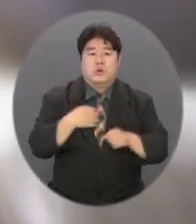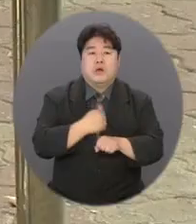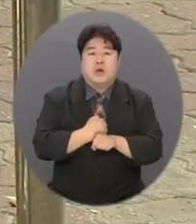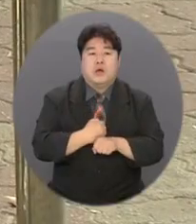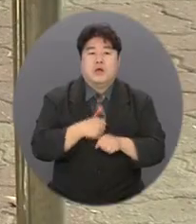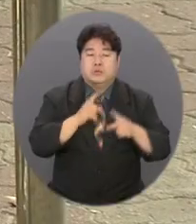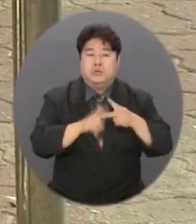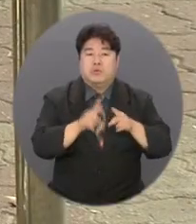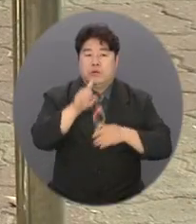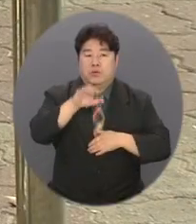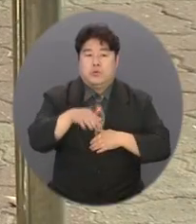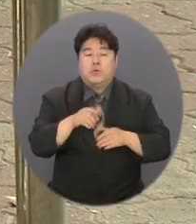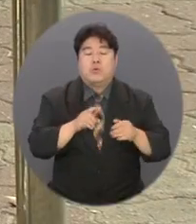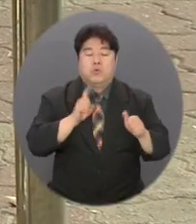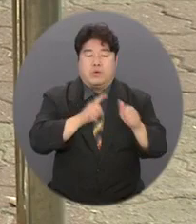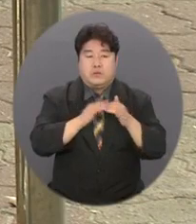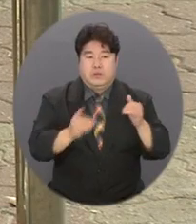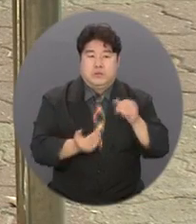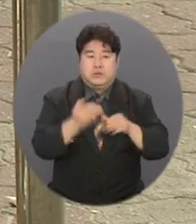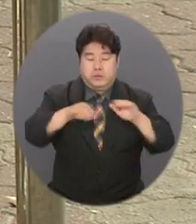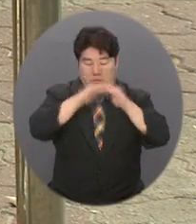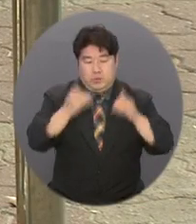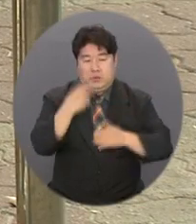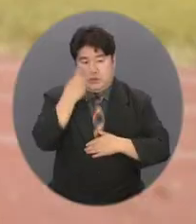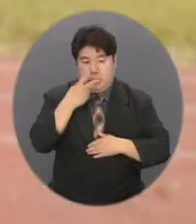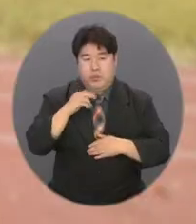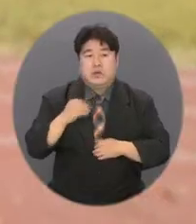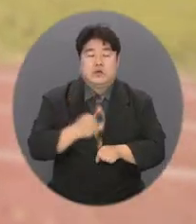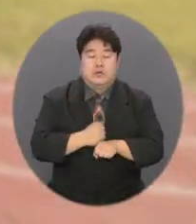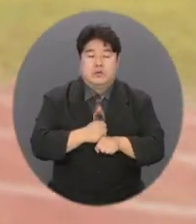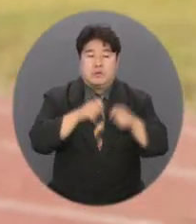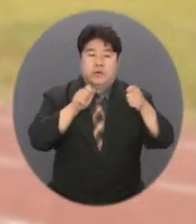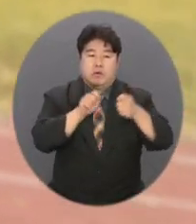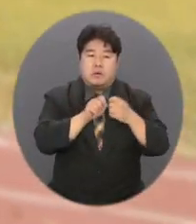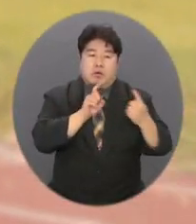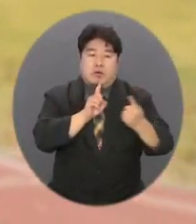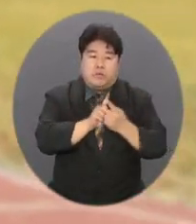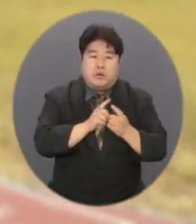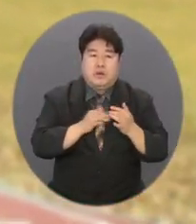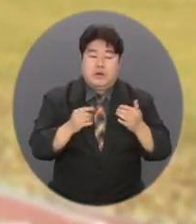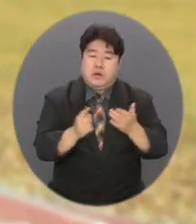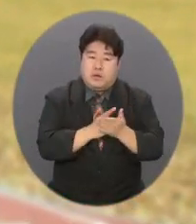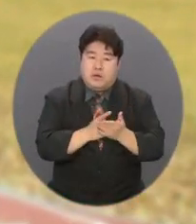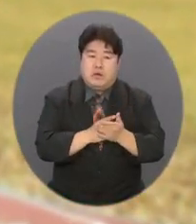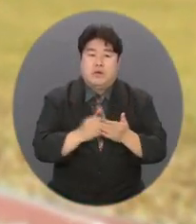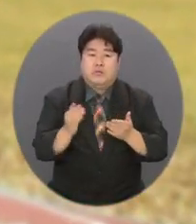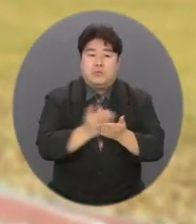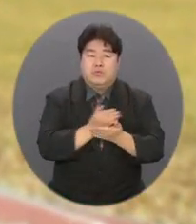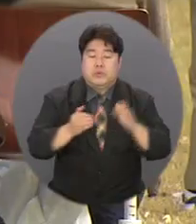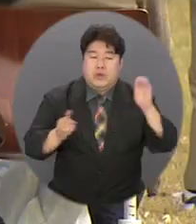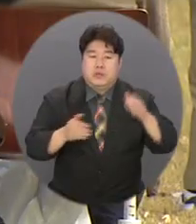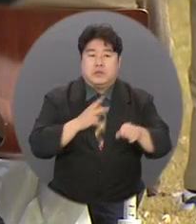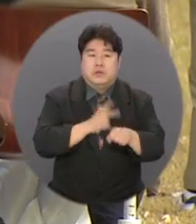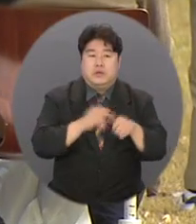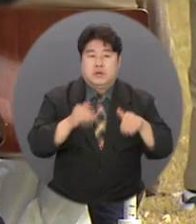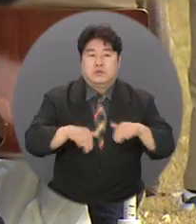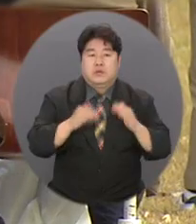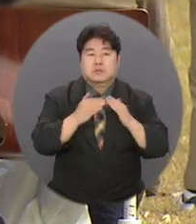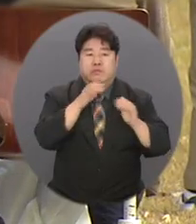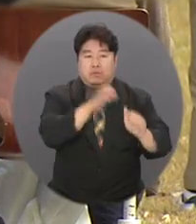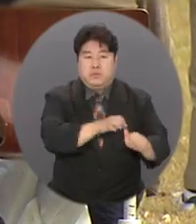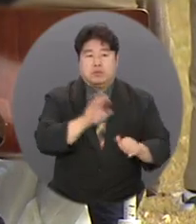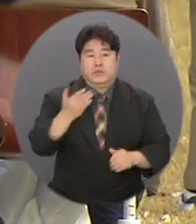곳에서 확진 자가 발생해 전수 검사가 진행됐고 밀접 접촉자 로 분류된 학생과 교직원들이 자가 경리